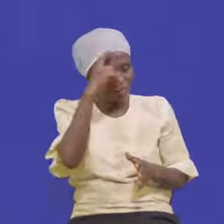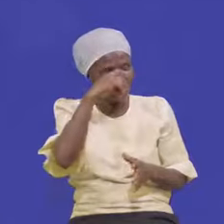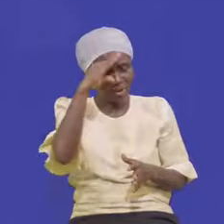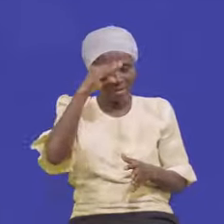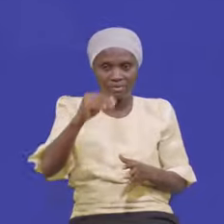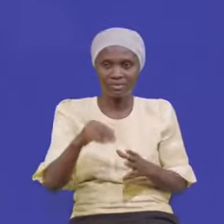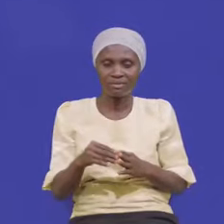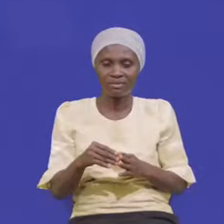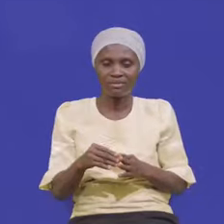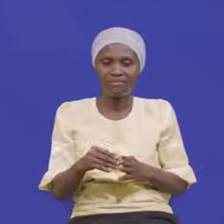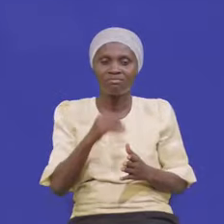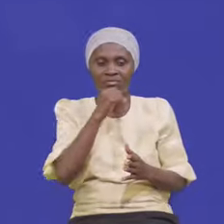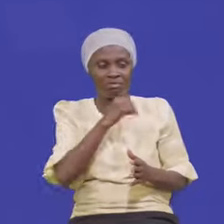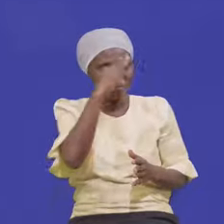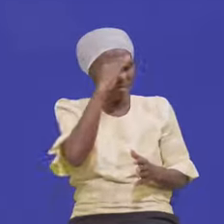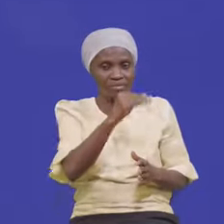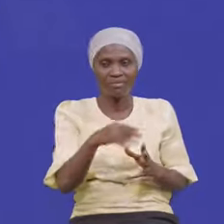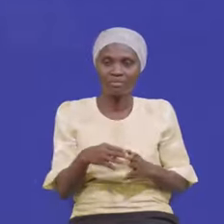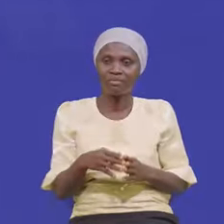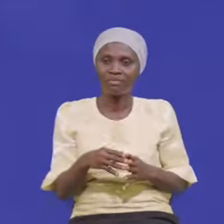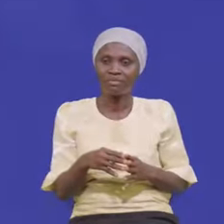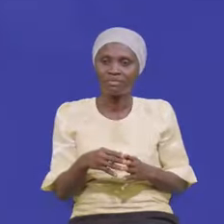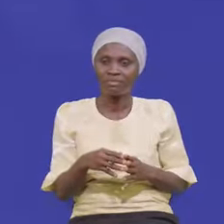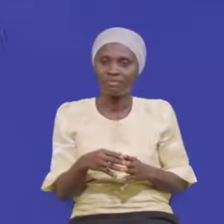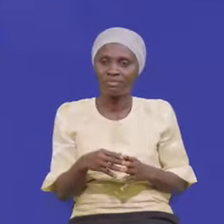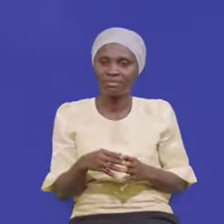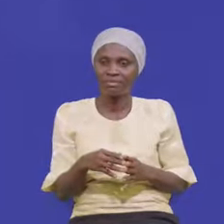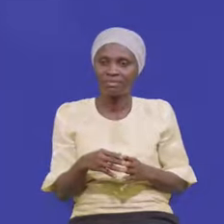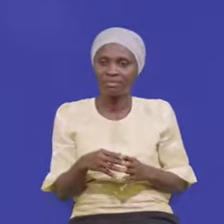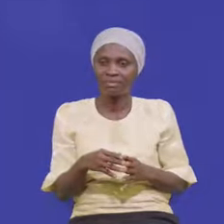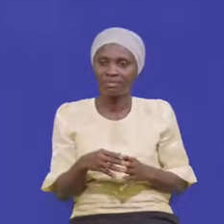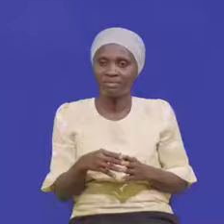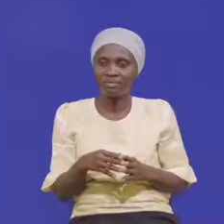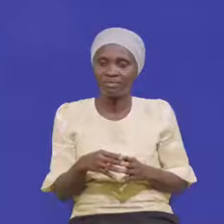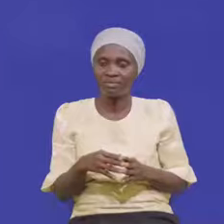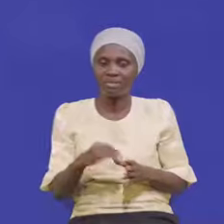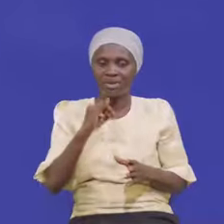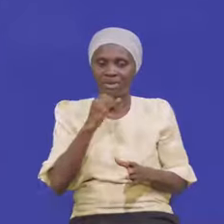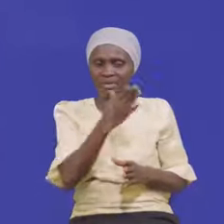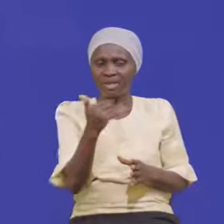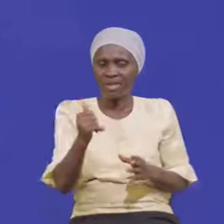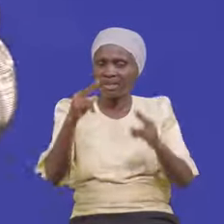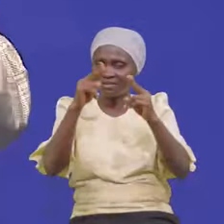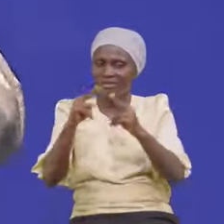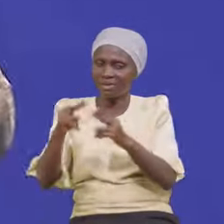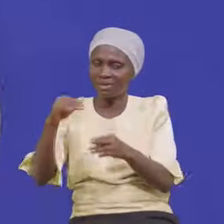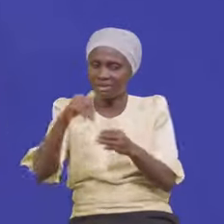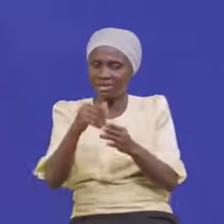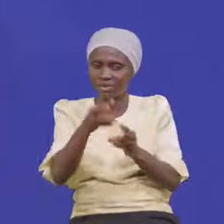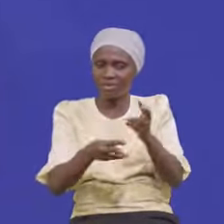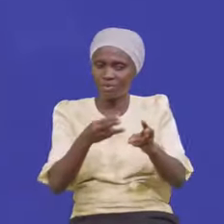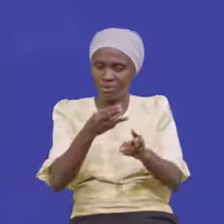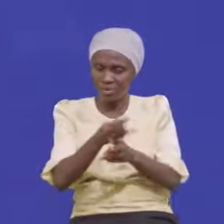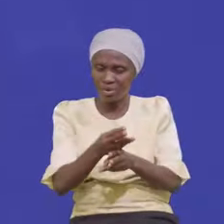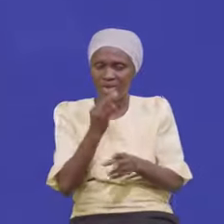ఎందుకనండి? Elderly man. పెద్దవాడివి కదా నువ్వు. Is there a village in the world? Is there a city in